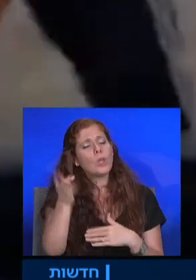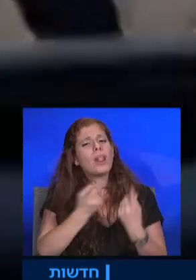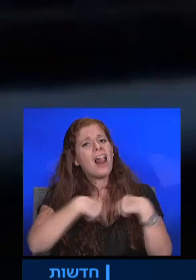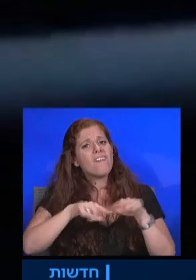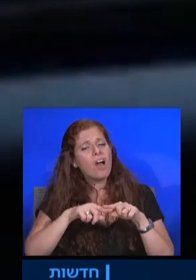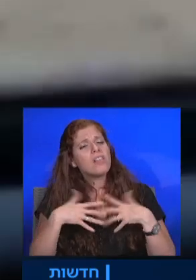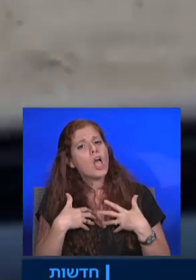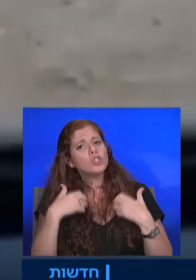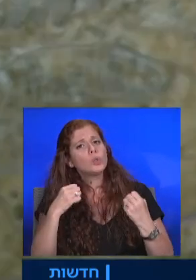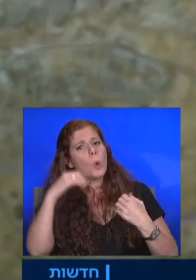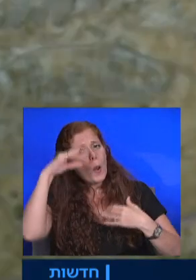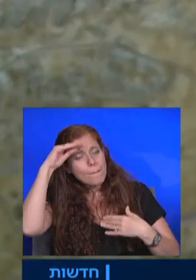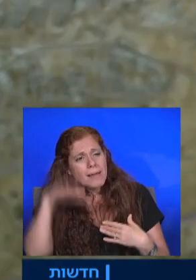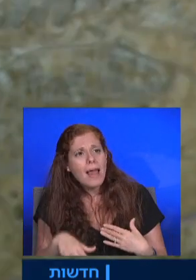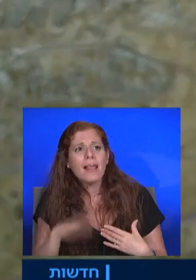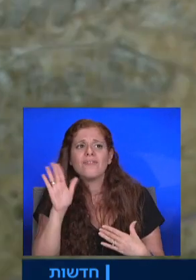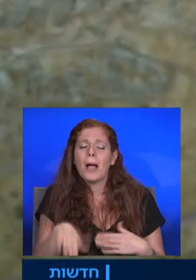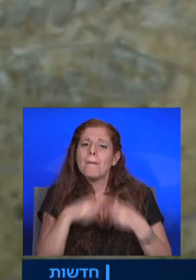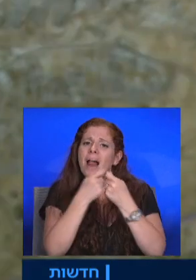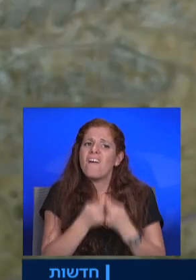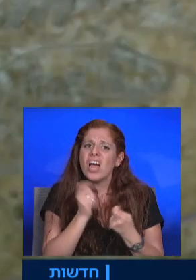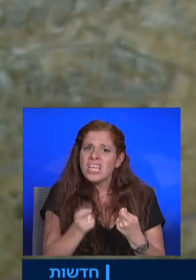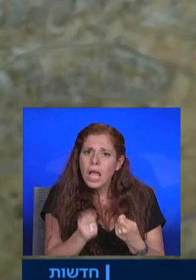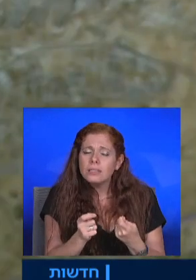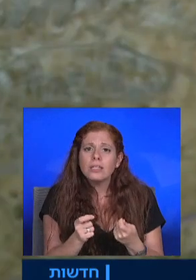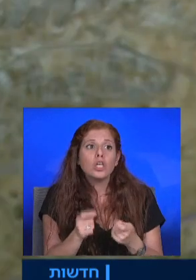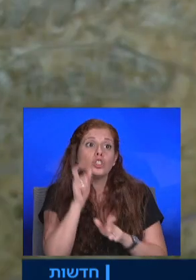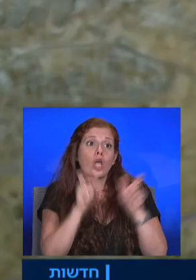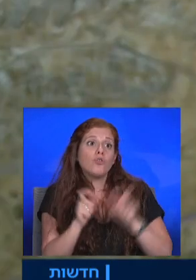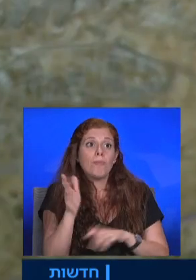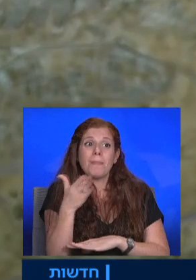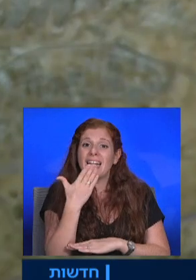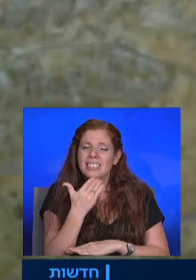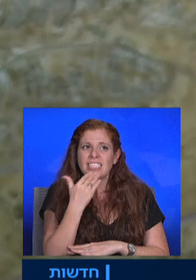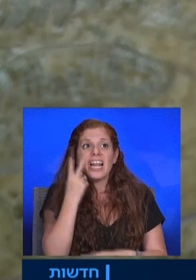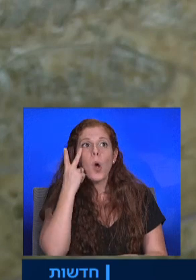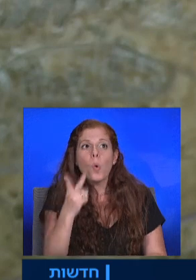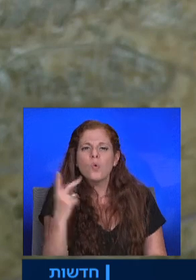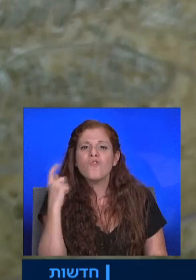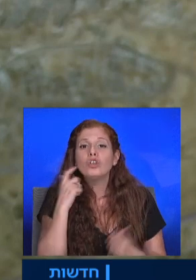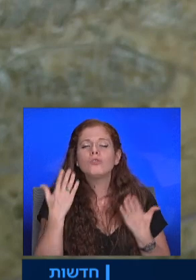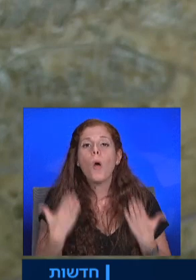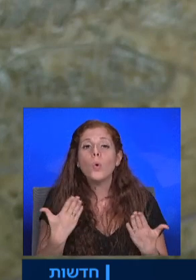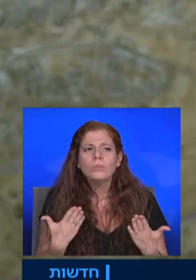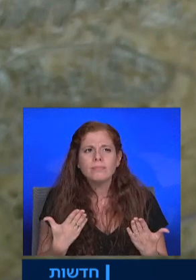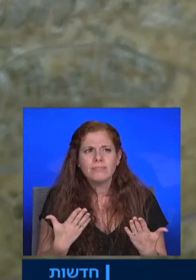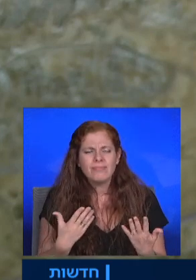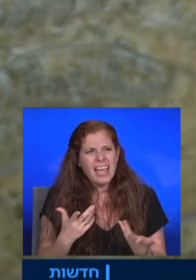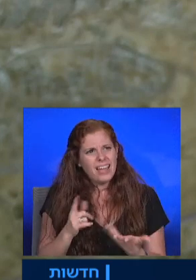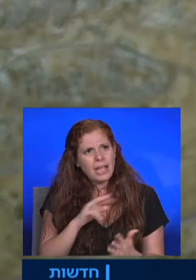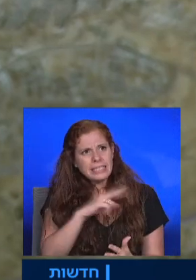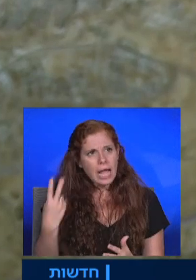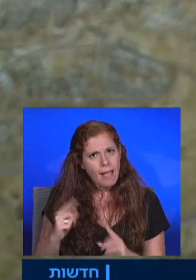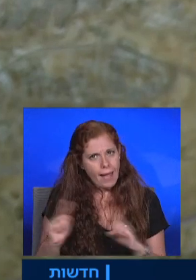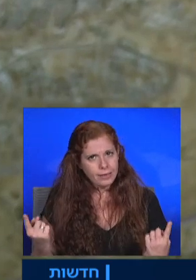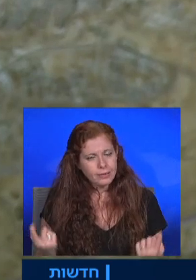וגם לחברי הכנסת שהתושבים במדינת ישראל יראו וישמעו את הצד האחר, את החצר